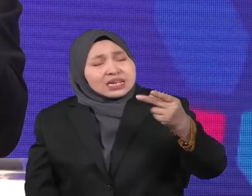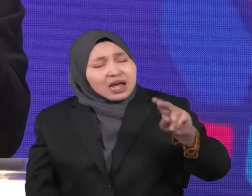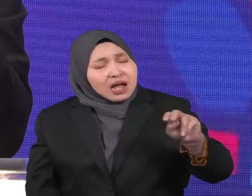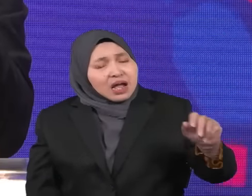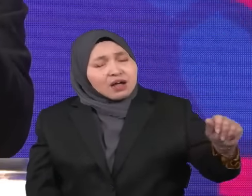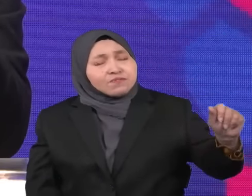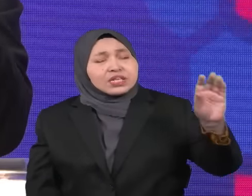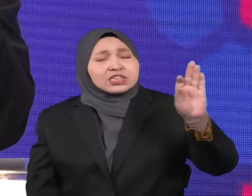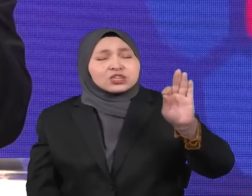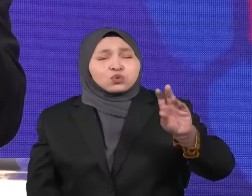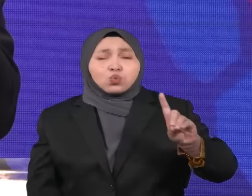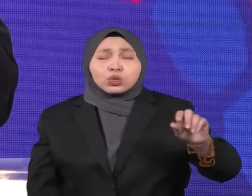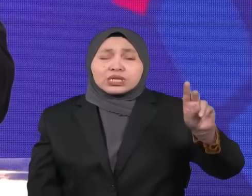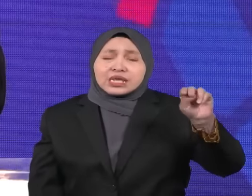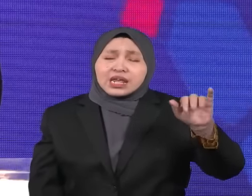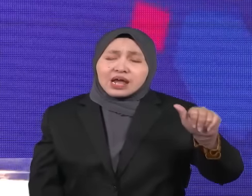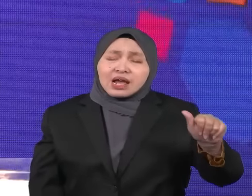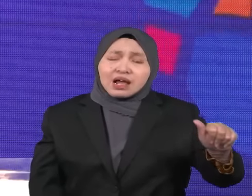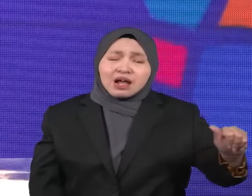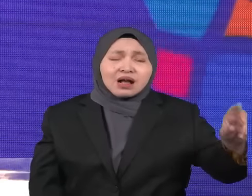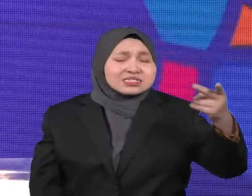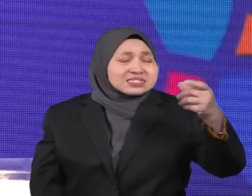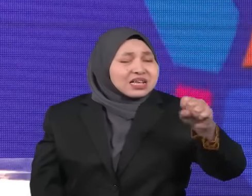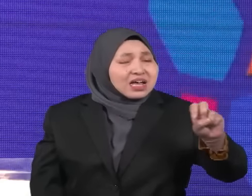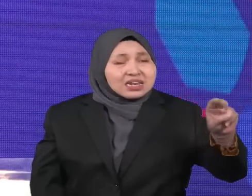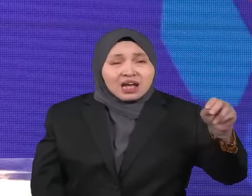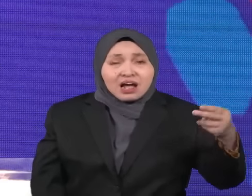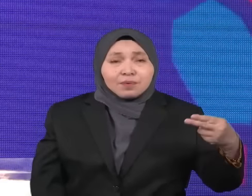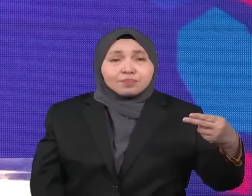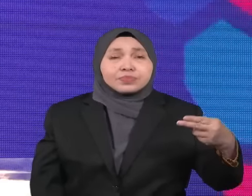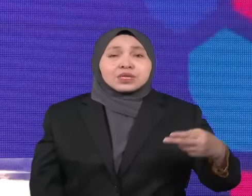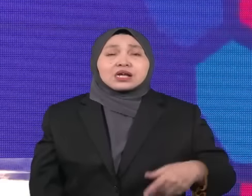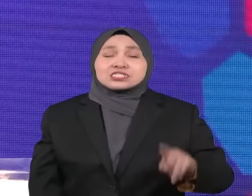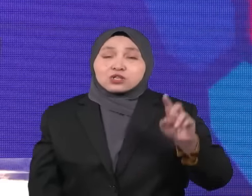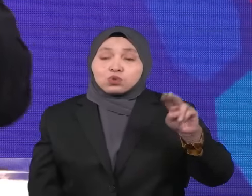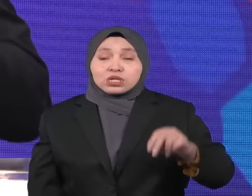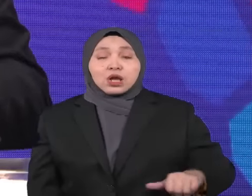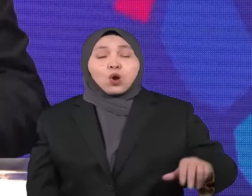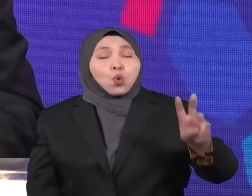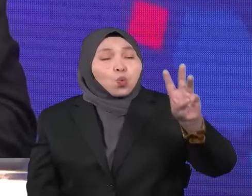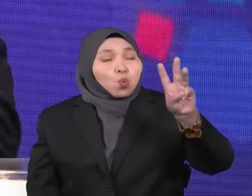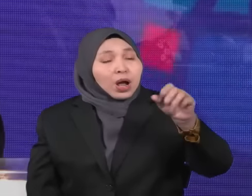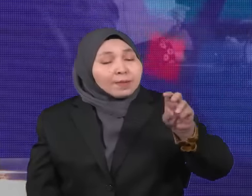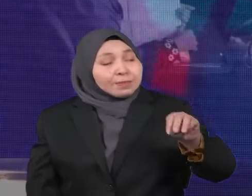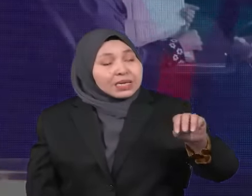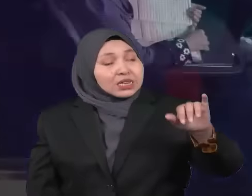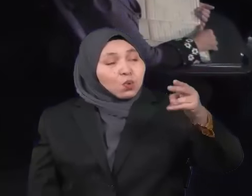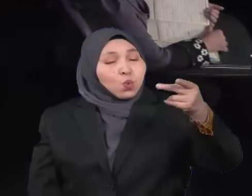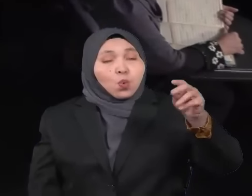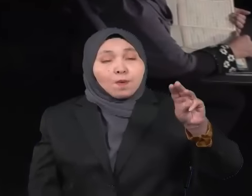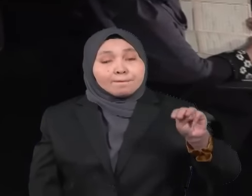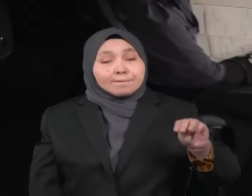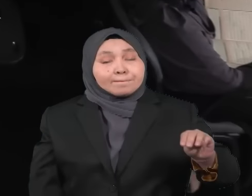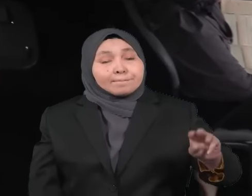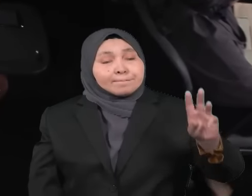atina fid dunya hasanah. Satu, dua, tiga. Wa